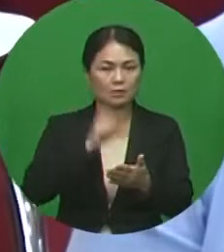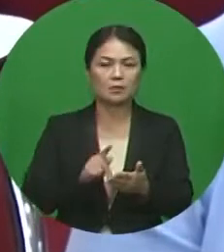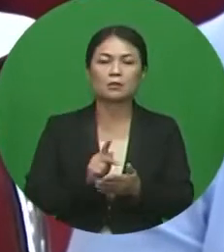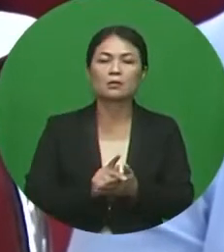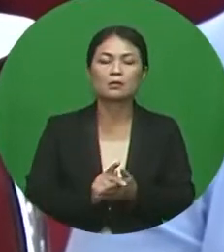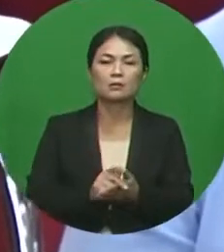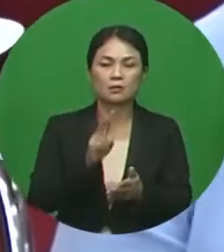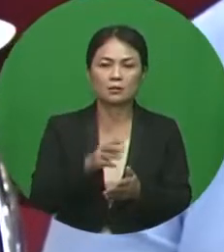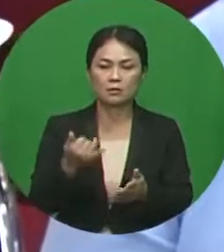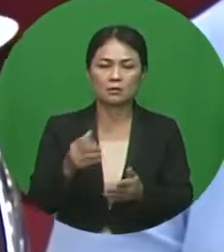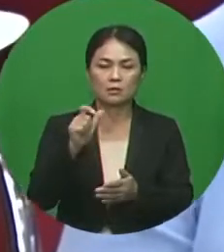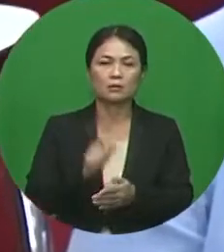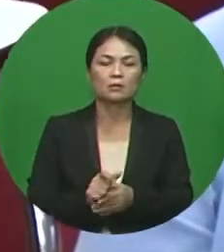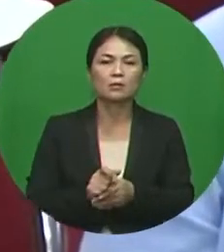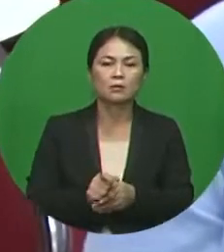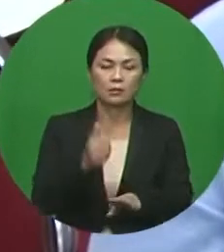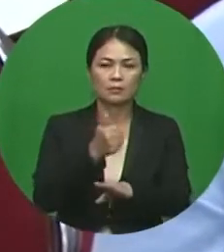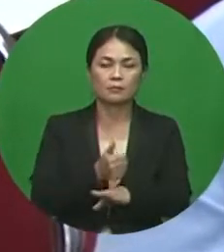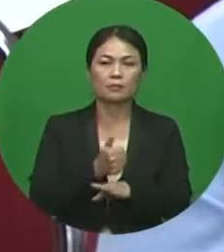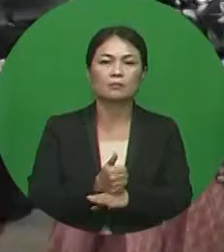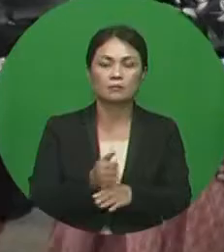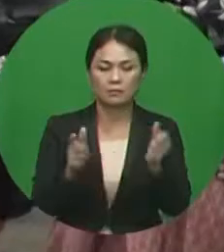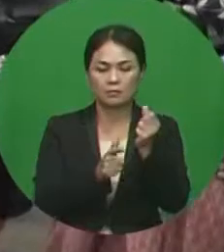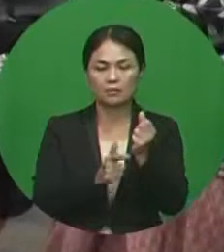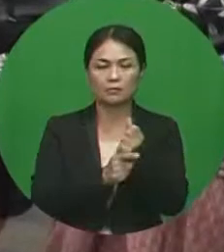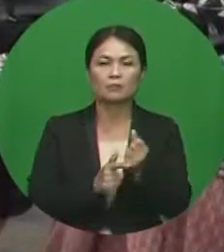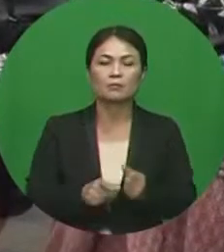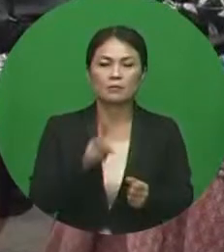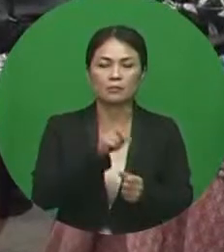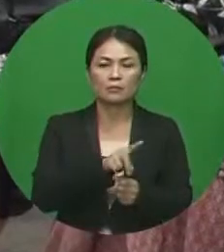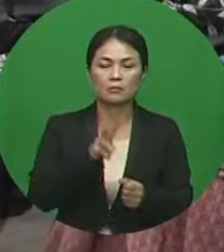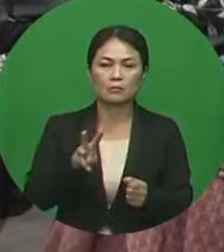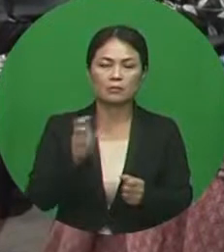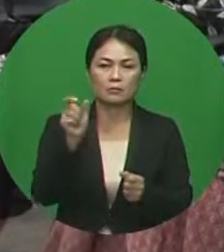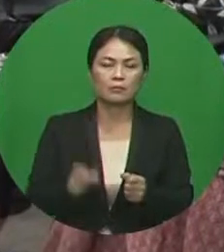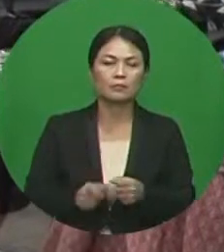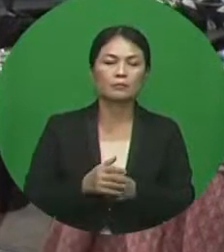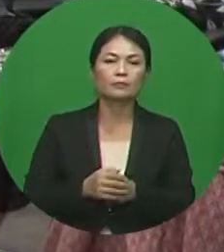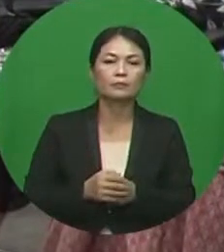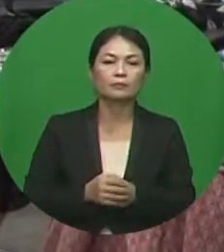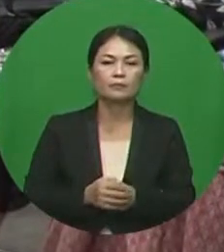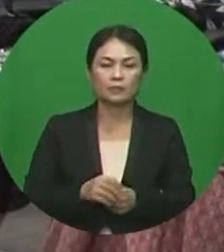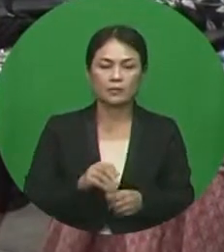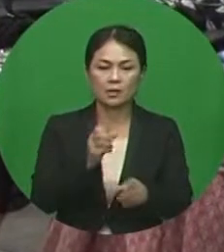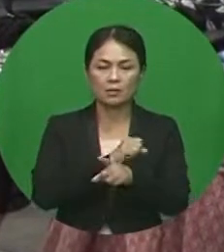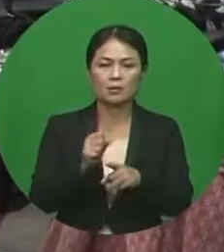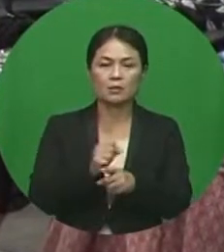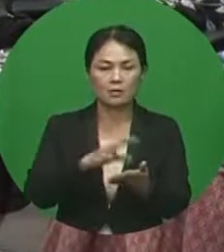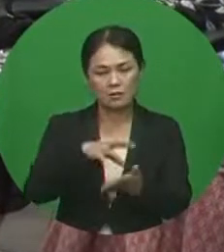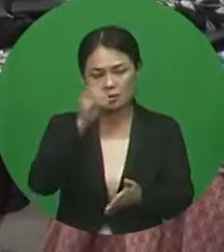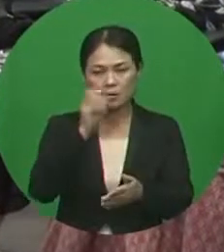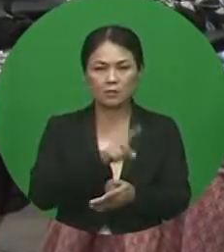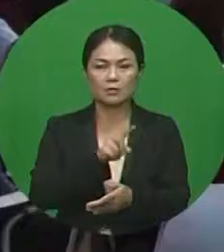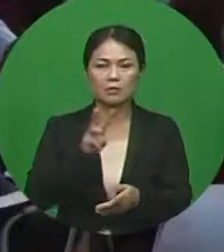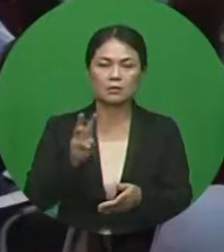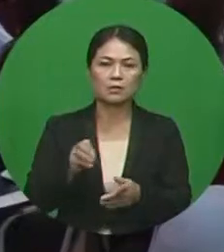ចំនួន26រូបនិងអគ្គនាយករងចំនួន130រូបវគ្គសិក្សានេះមានចំនួន